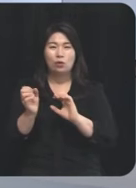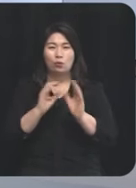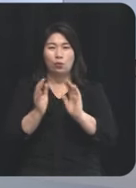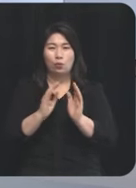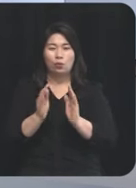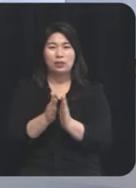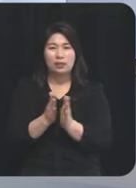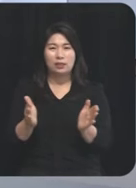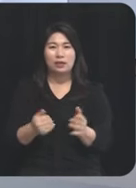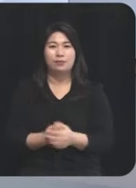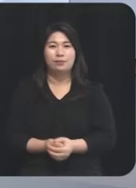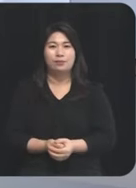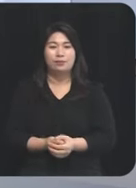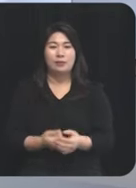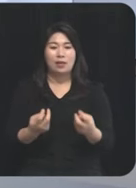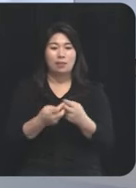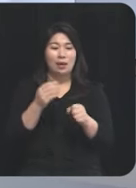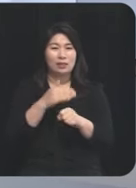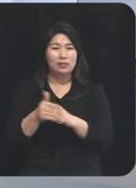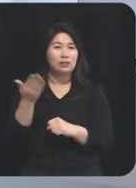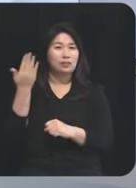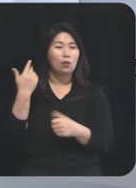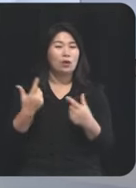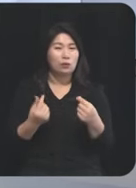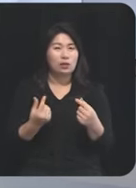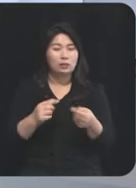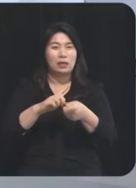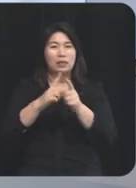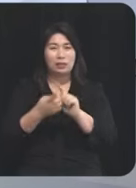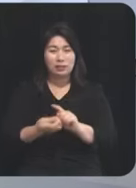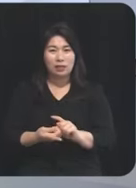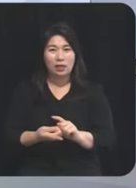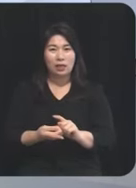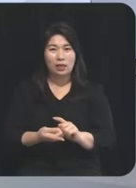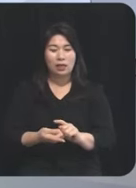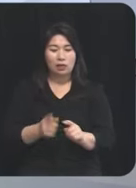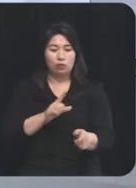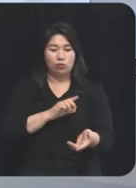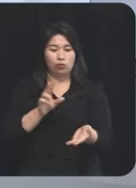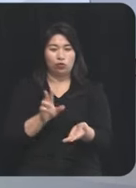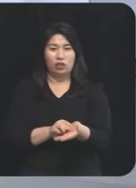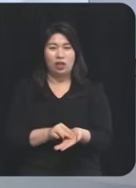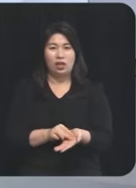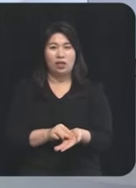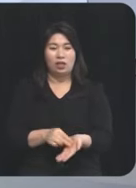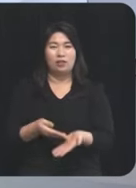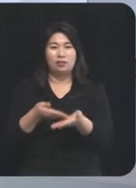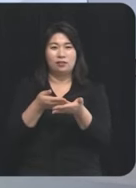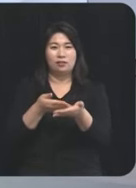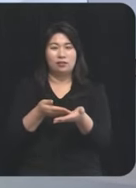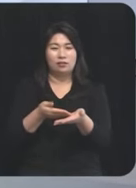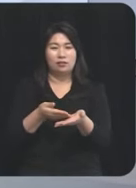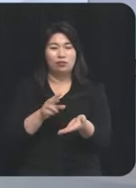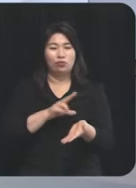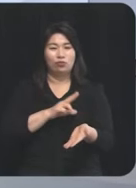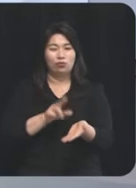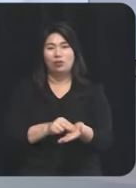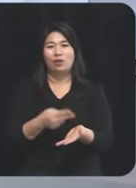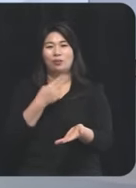하겠습니다. 방식은 전과 같습니다. 대신에 이번에는요 주제에 특별히 제한을 두지는